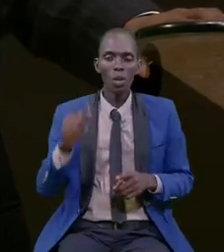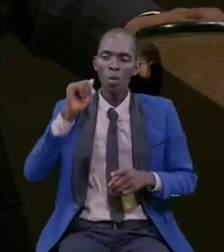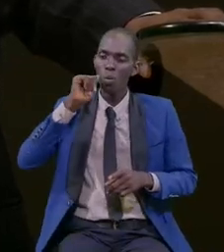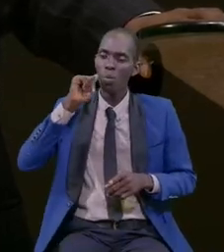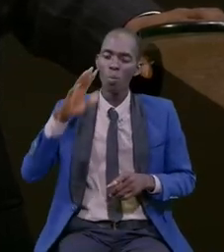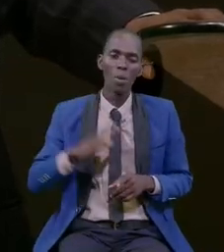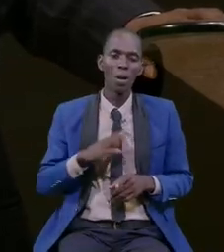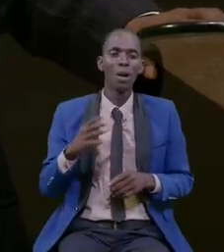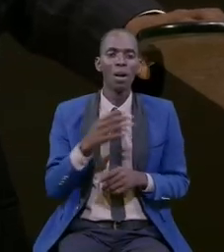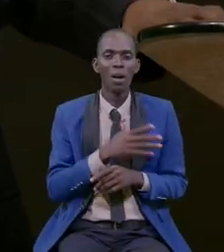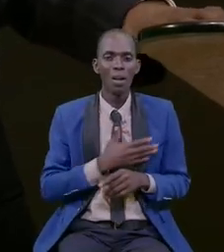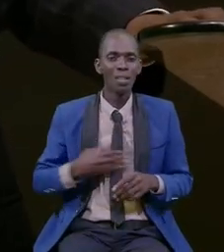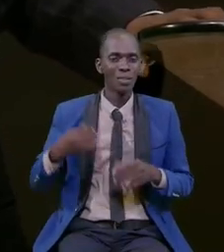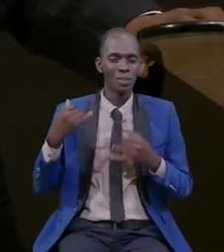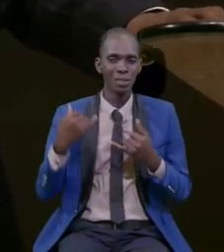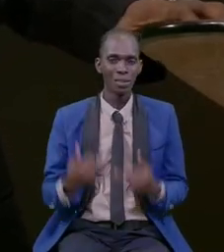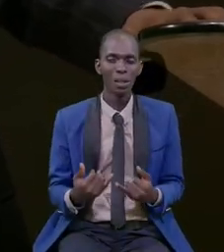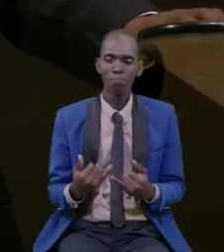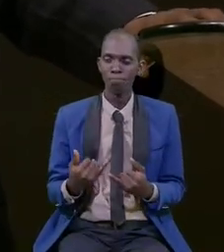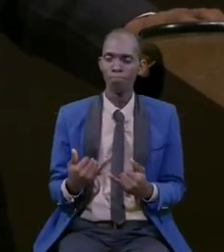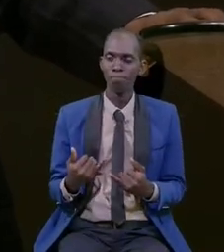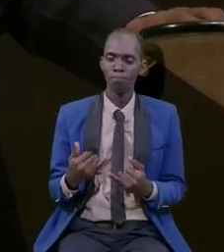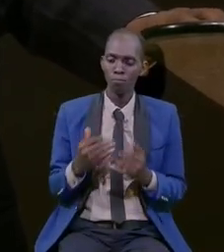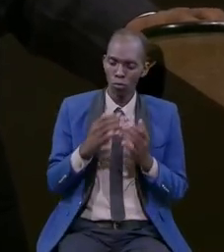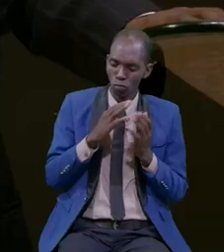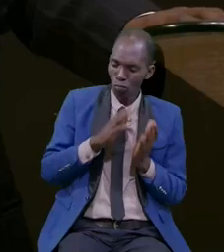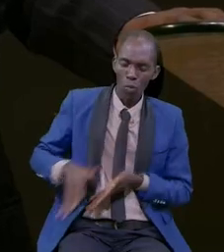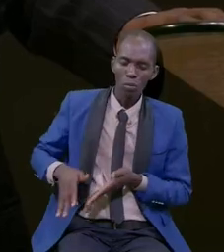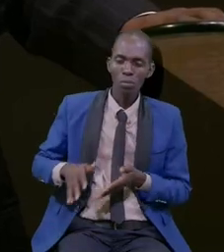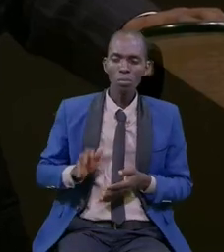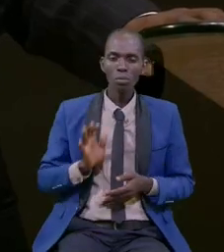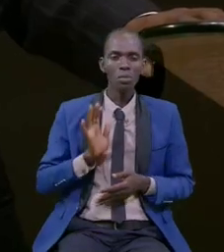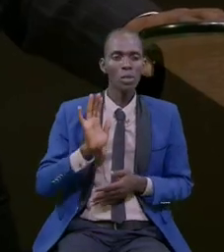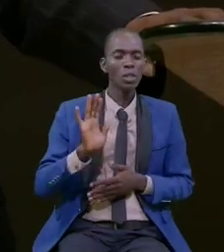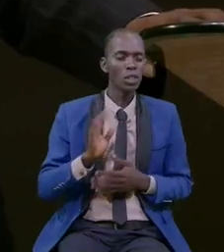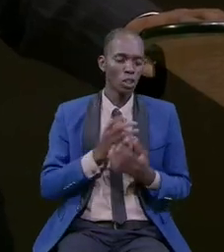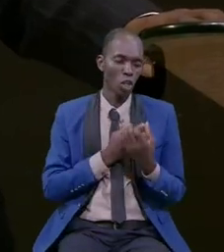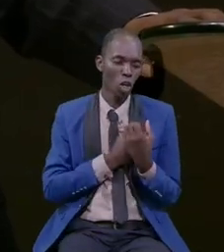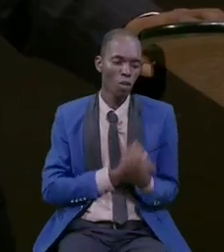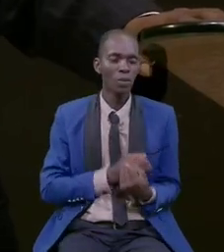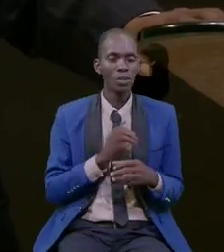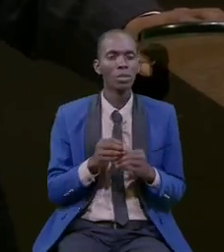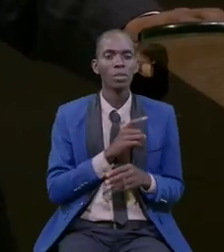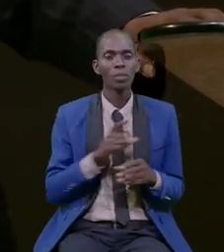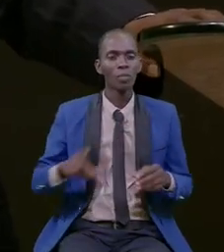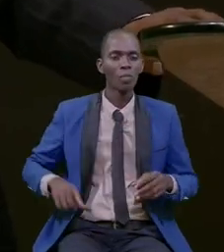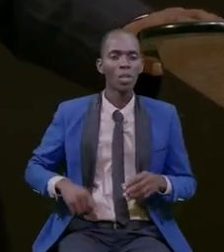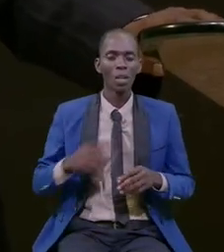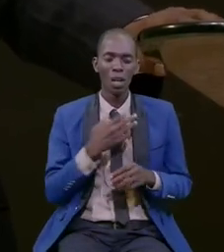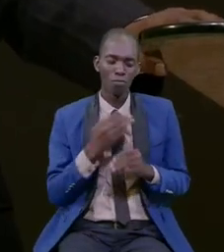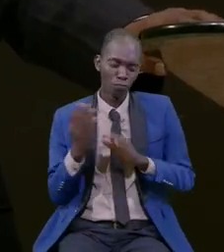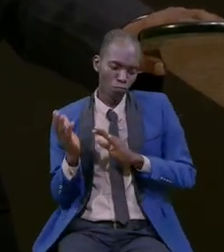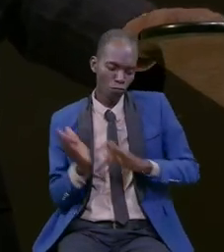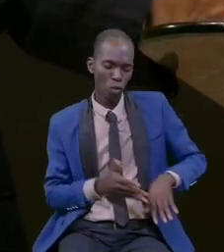en Dieu et il a abandonné sa confiance en Dieu il a abandonné son obéissance à